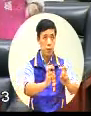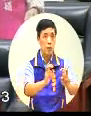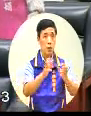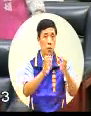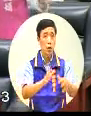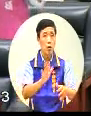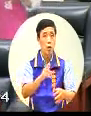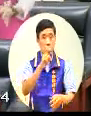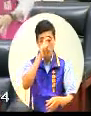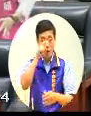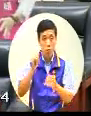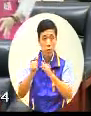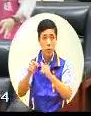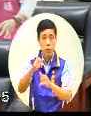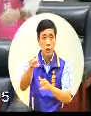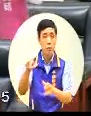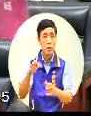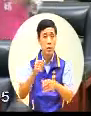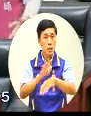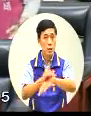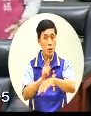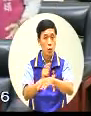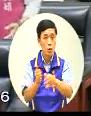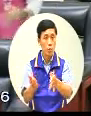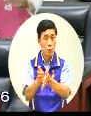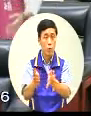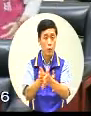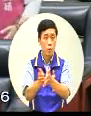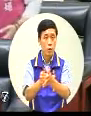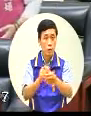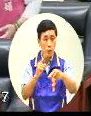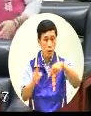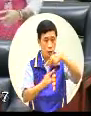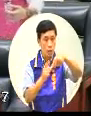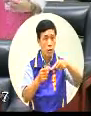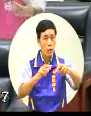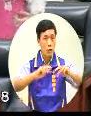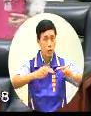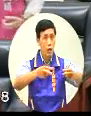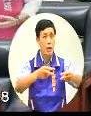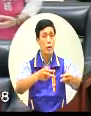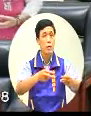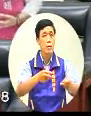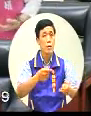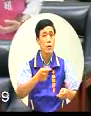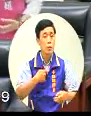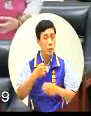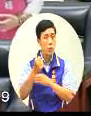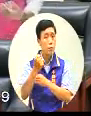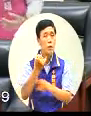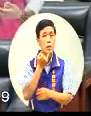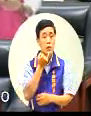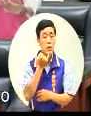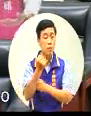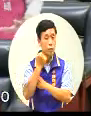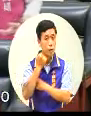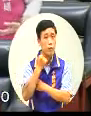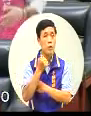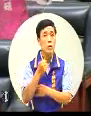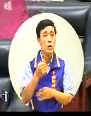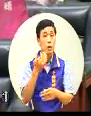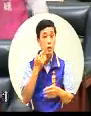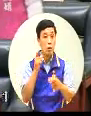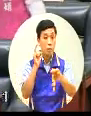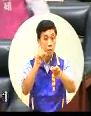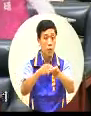用大众运输的人能够转乘到里面来，这是一个理想，这是一个方向，这也我们也是在努力。但是是不是能够如预期